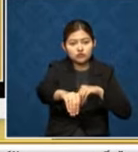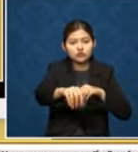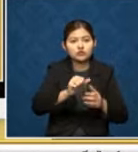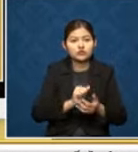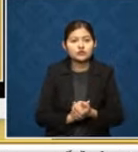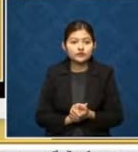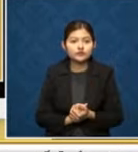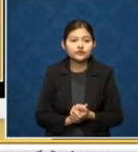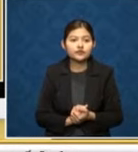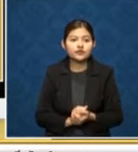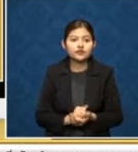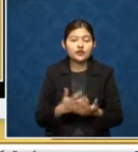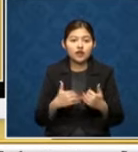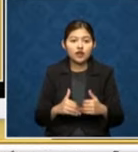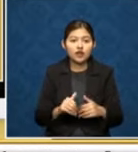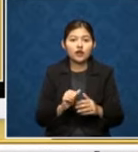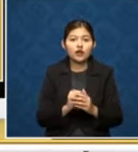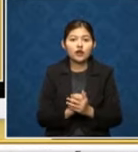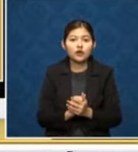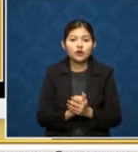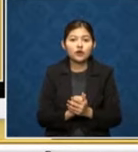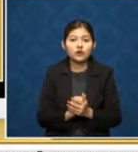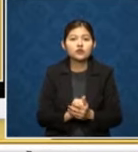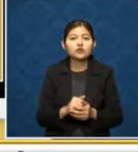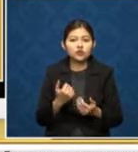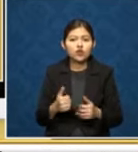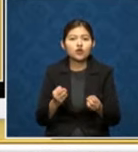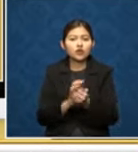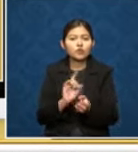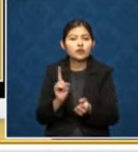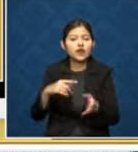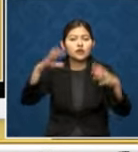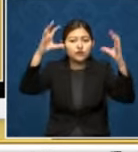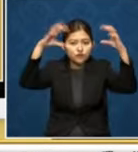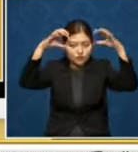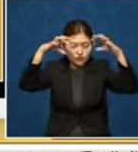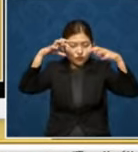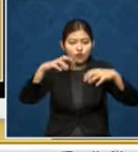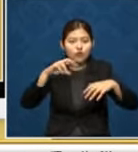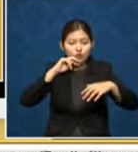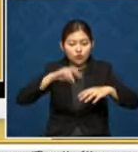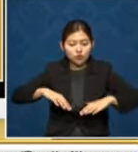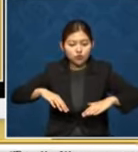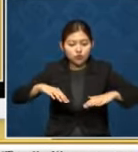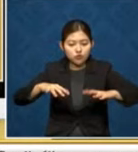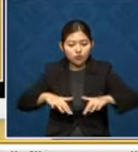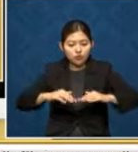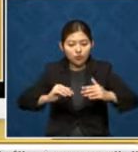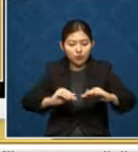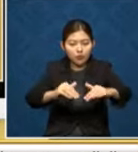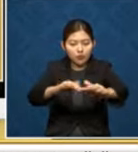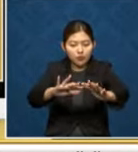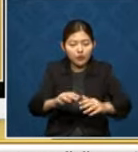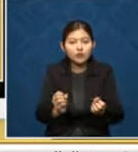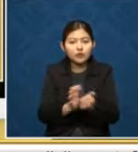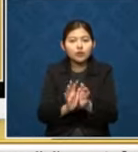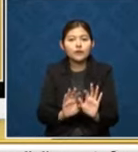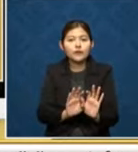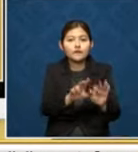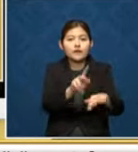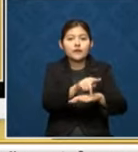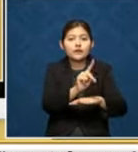าระเวลาจะเข้าหน้าฝนนะครับตอนนี้สภาพถนนพังเสียหายชำรุดก็อยากร้องเรียน ผ่านท่านประธ